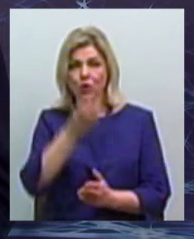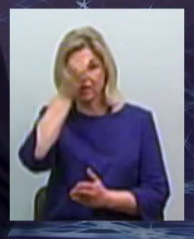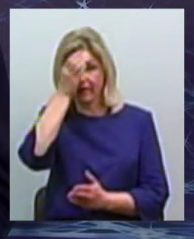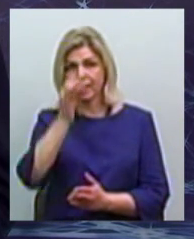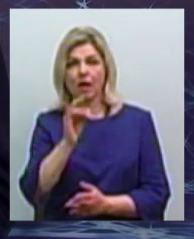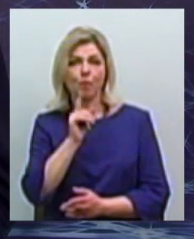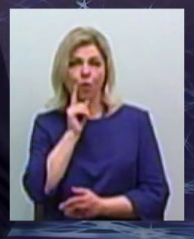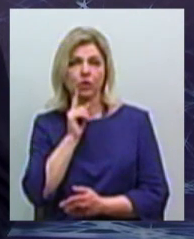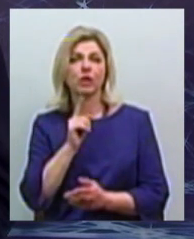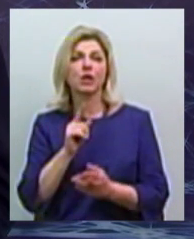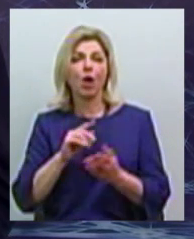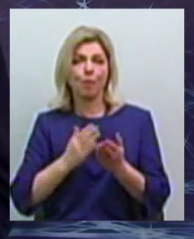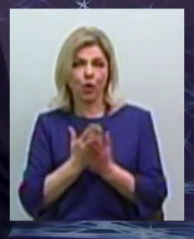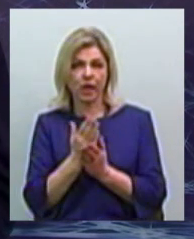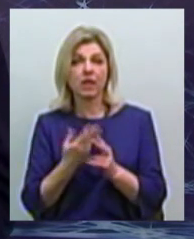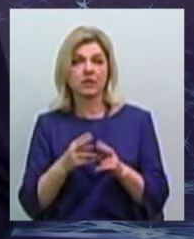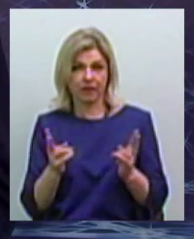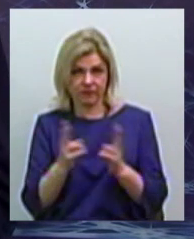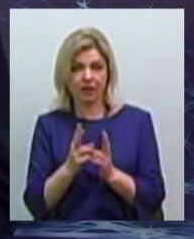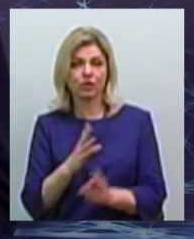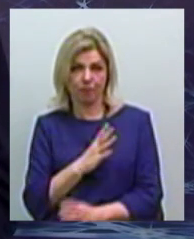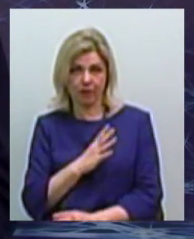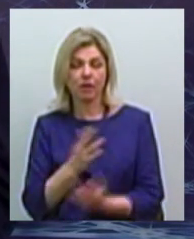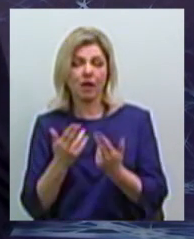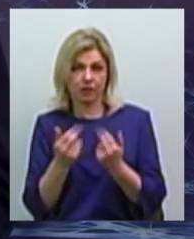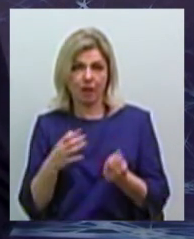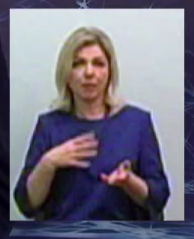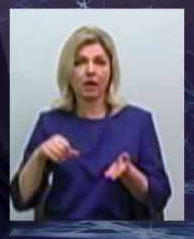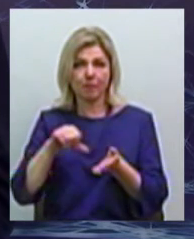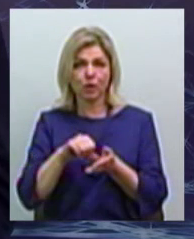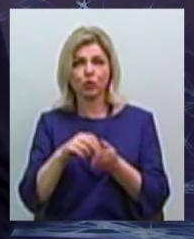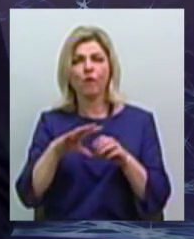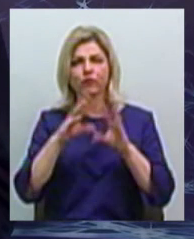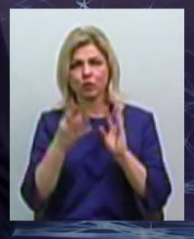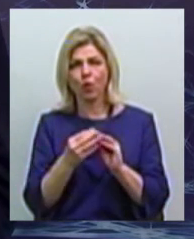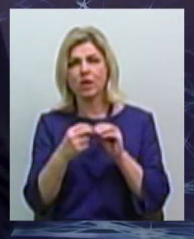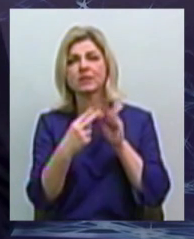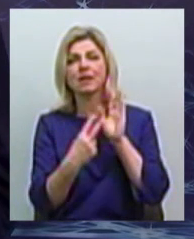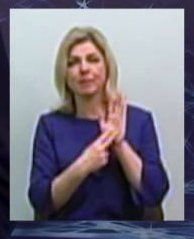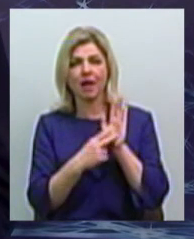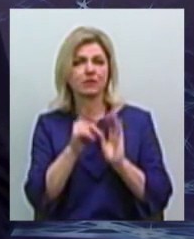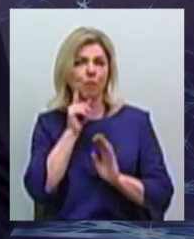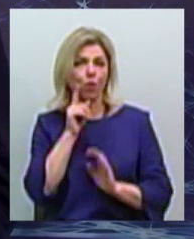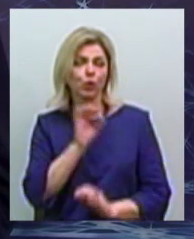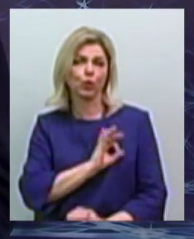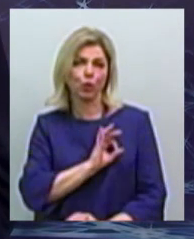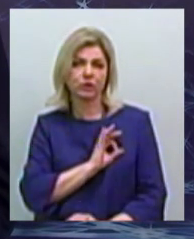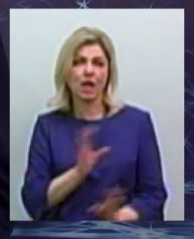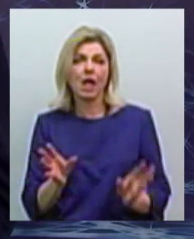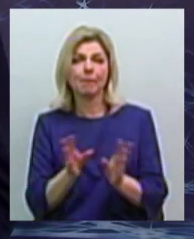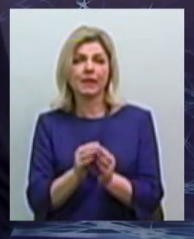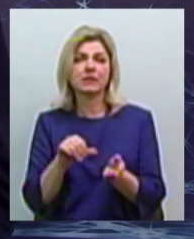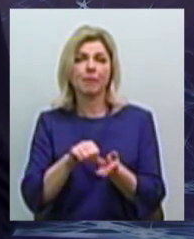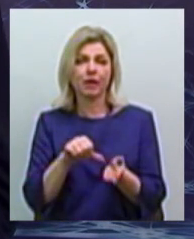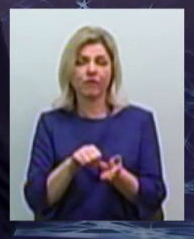політики. І ця зустріч відбувалася, так? Так, було присутні всього 17 пара юристів спільно з представниками